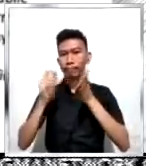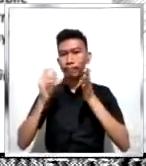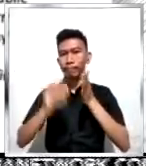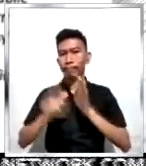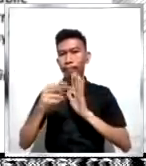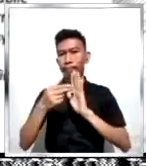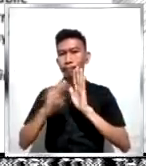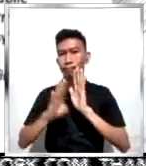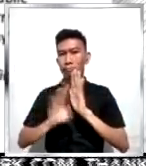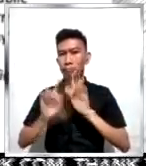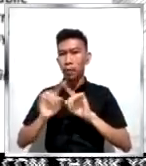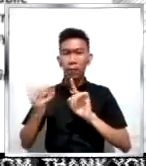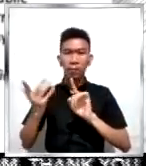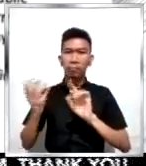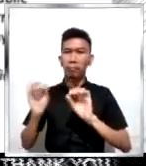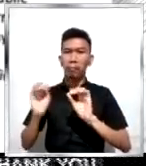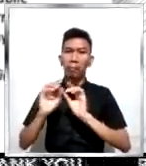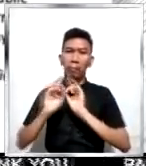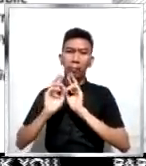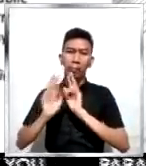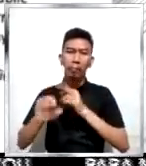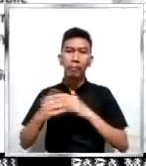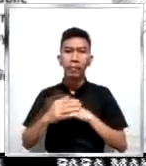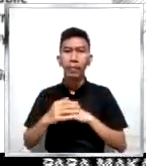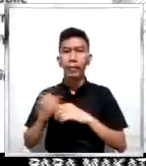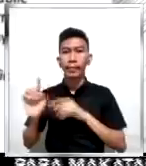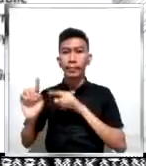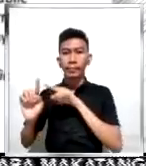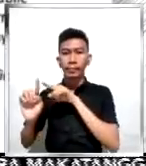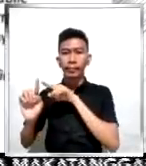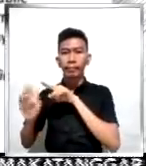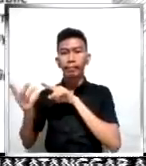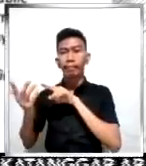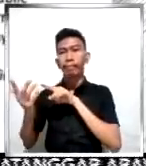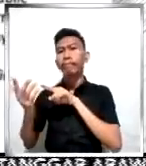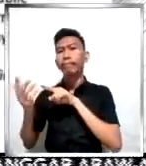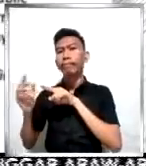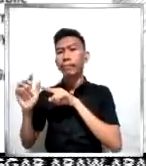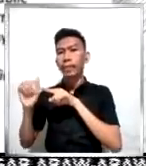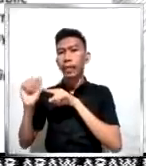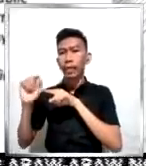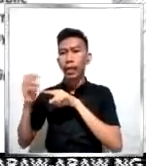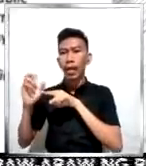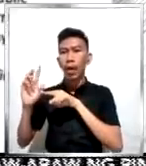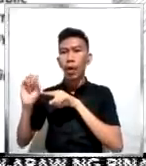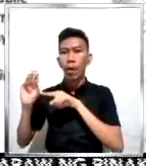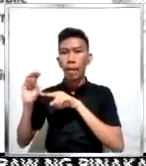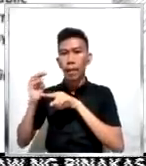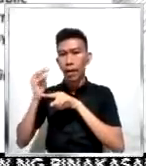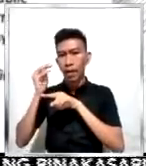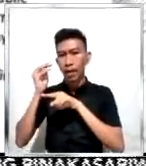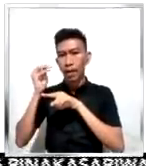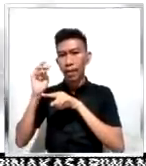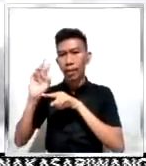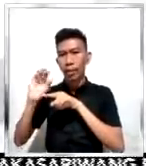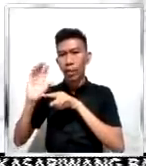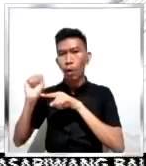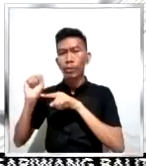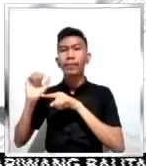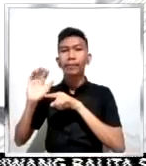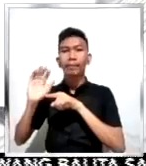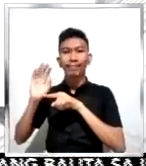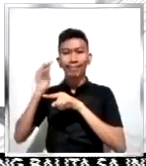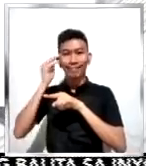ng House Bill ay si Ilocos Norte 2nd District Representative Angelo Marcos Barba, pamangkin ni Pangulong Marcos. At